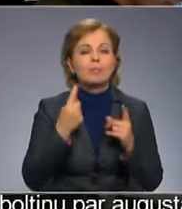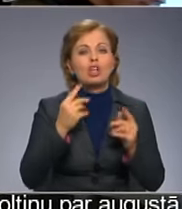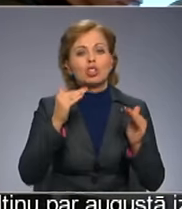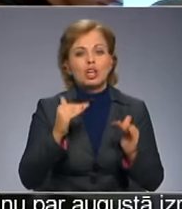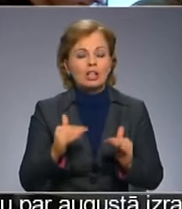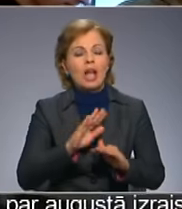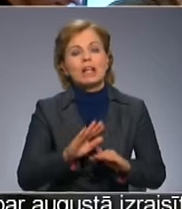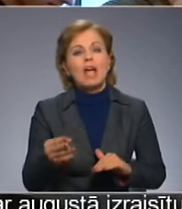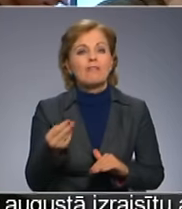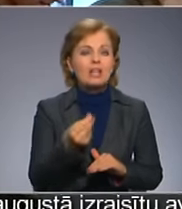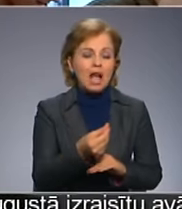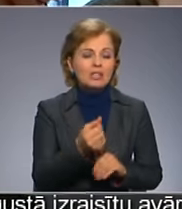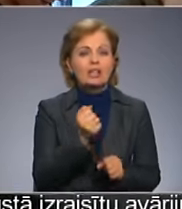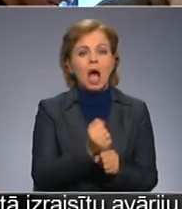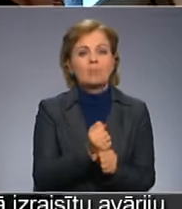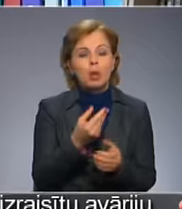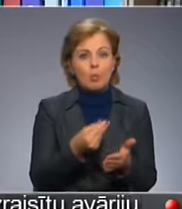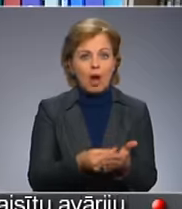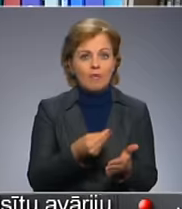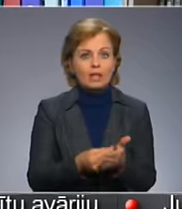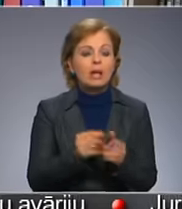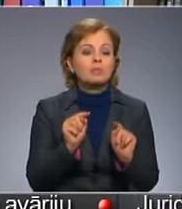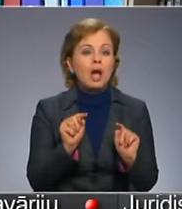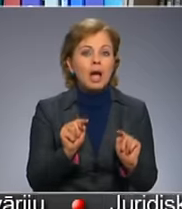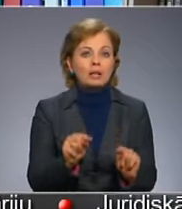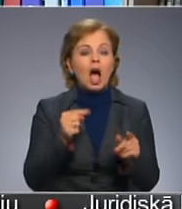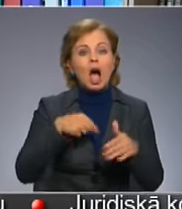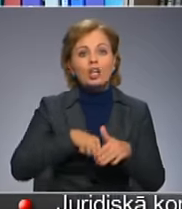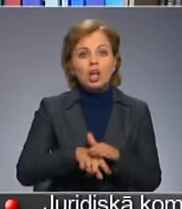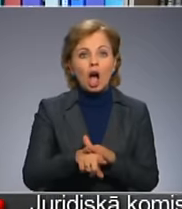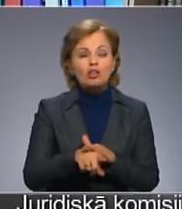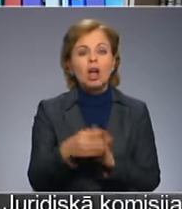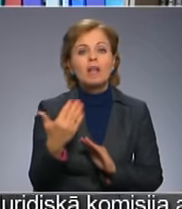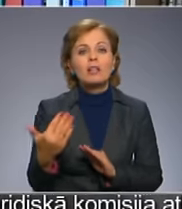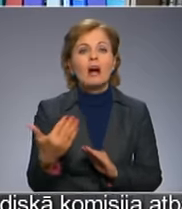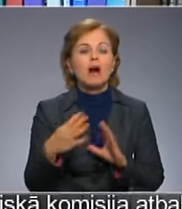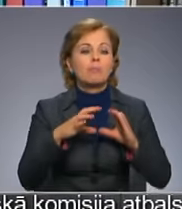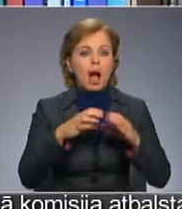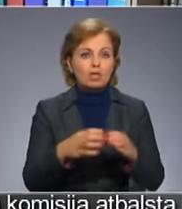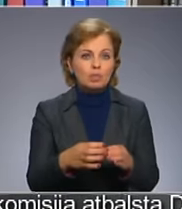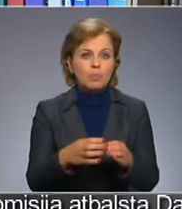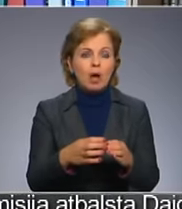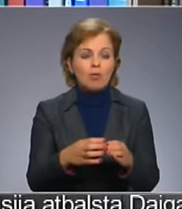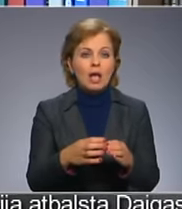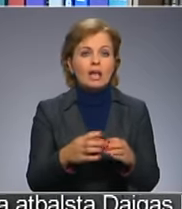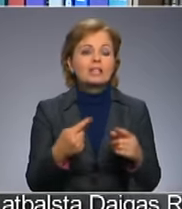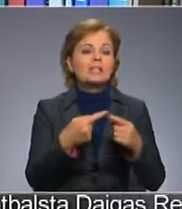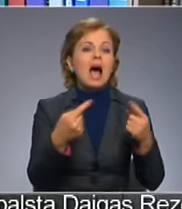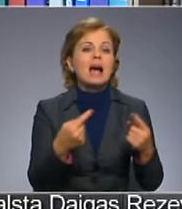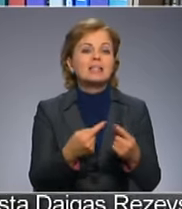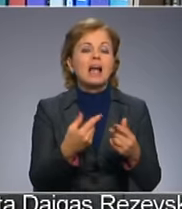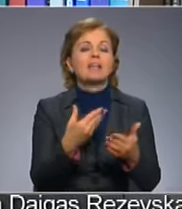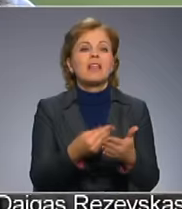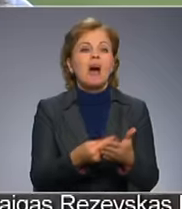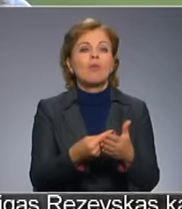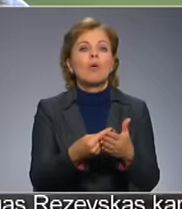ne finansiālais darba novērtējums. Tā ir iekšējā tava pasaule, kuru saskana ar tavu dzīvi, tā ir